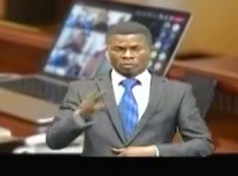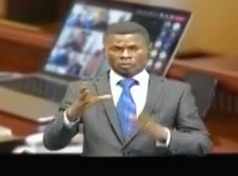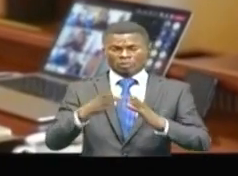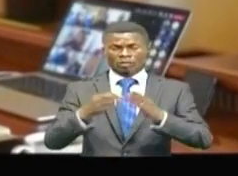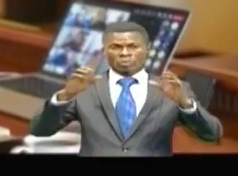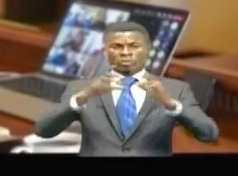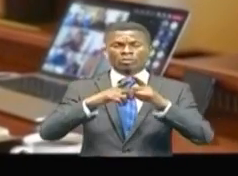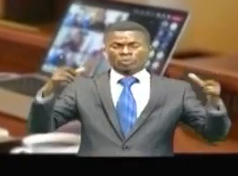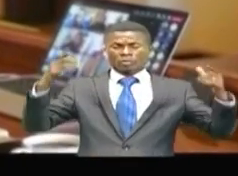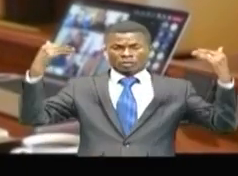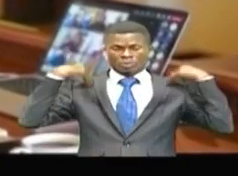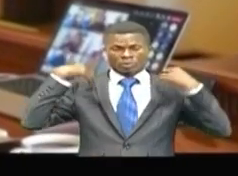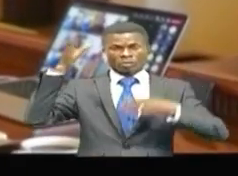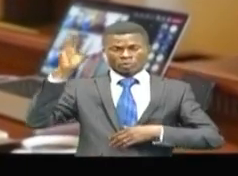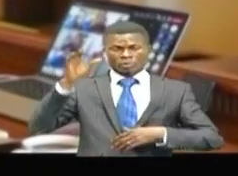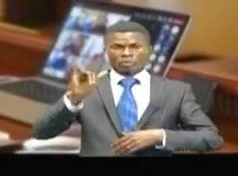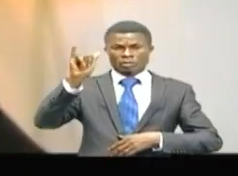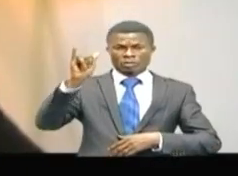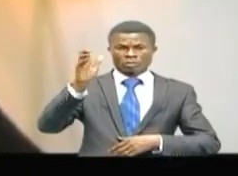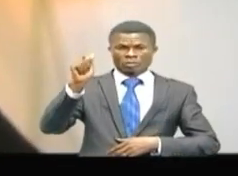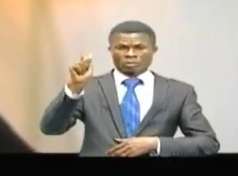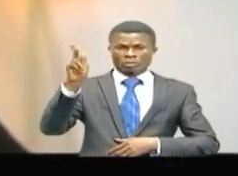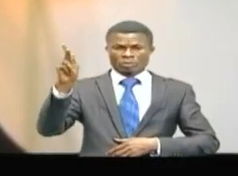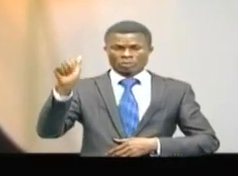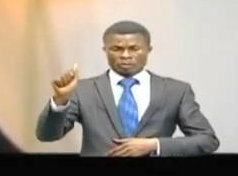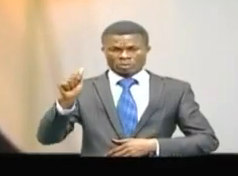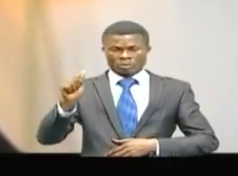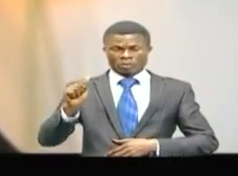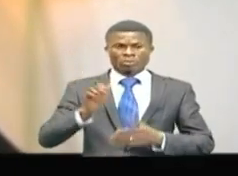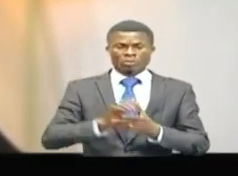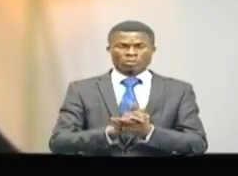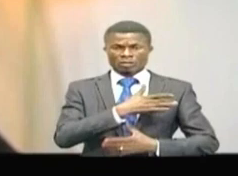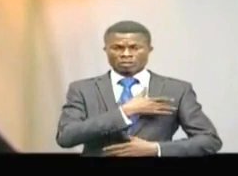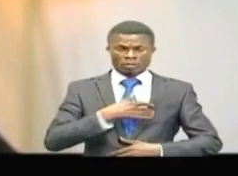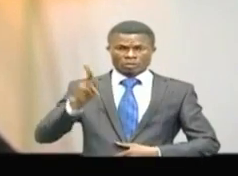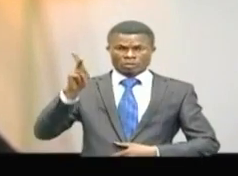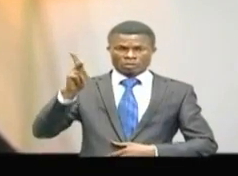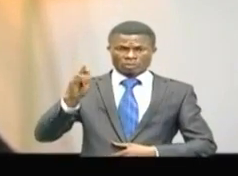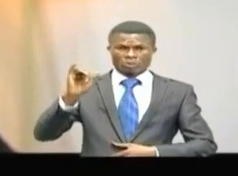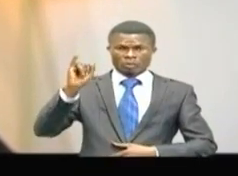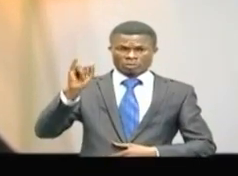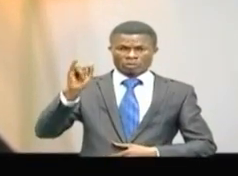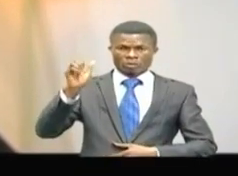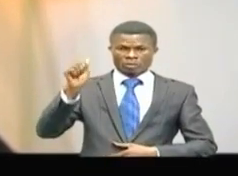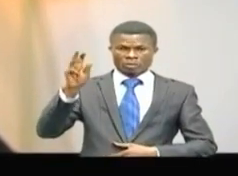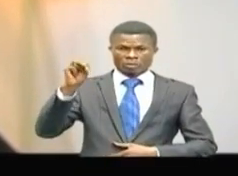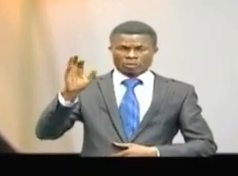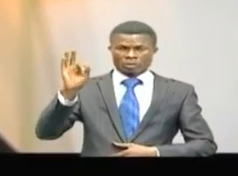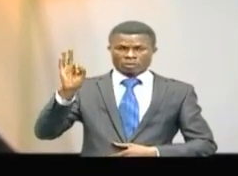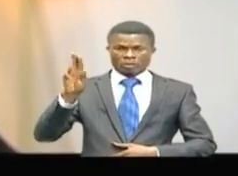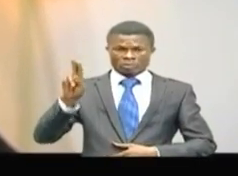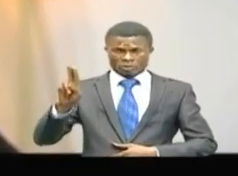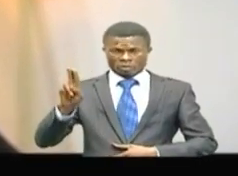chef coutumier Yaka, Sa Majesté Kianfu Frédéric Inkani